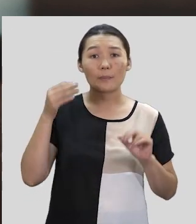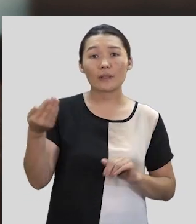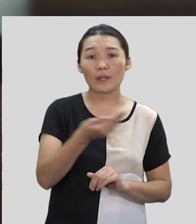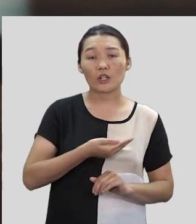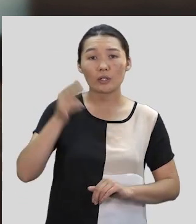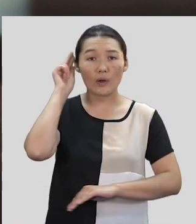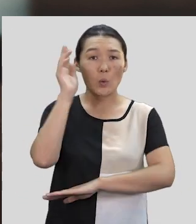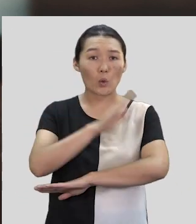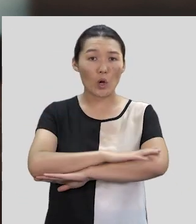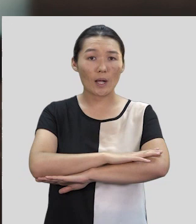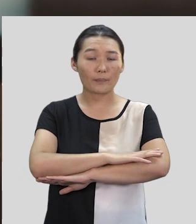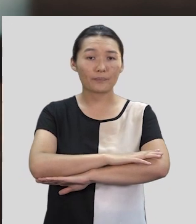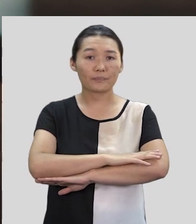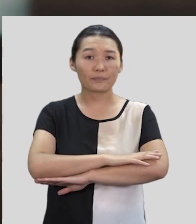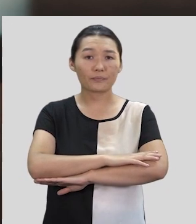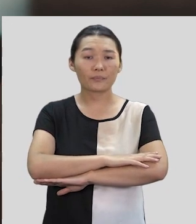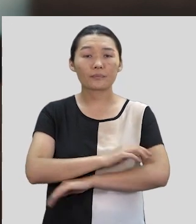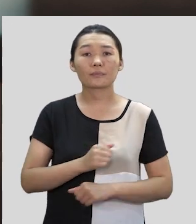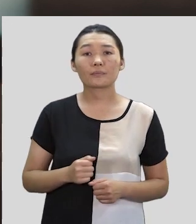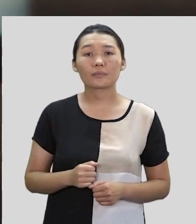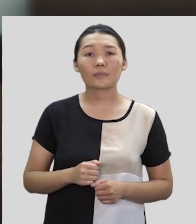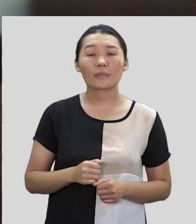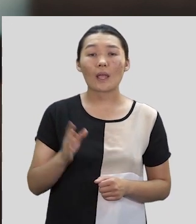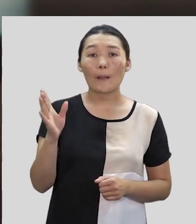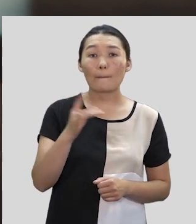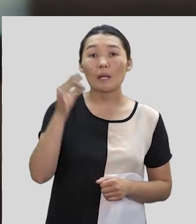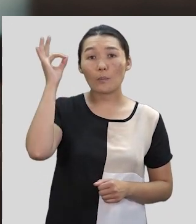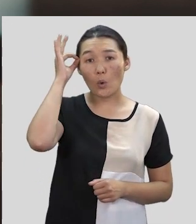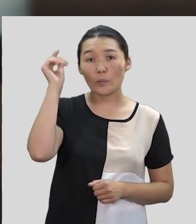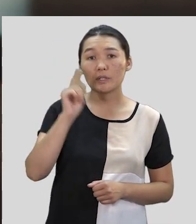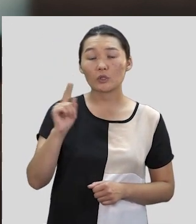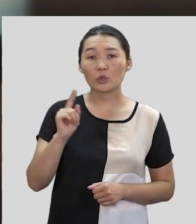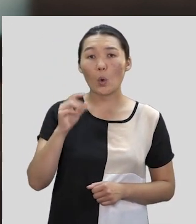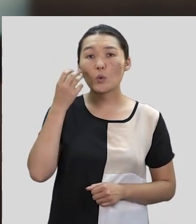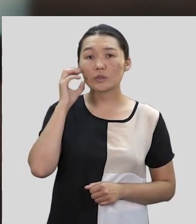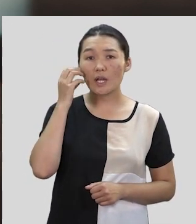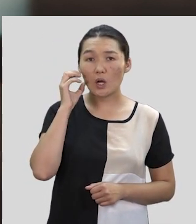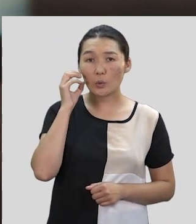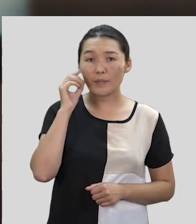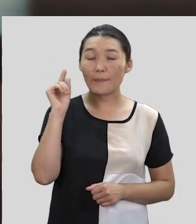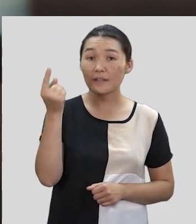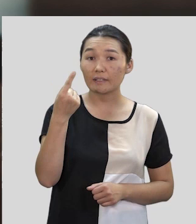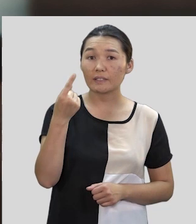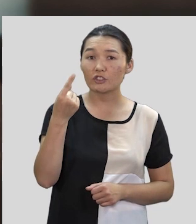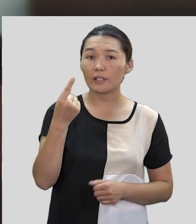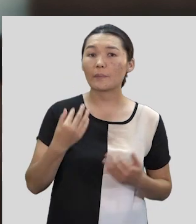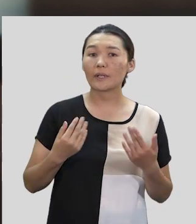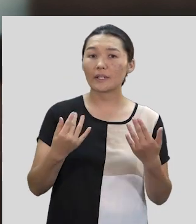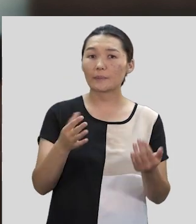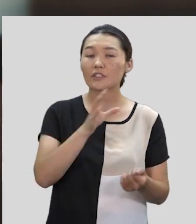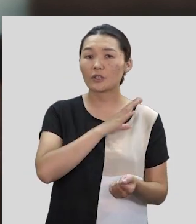урока итак мы помним с вами что у старухи первоначальные потребности